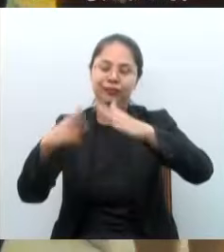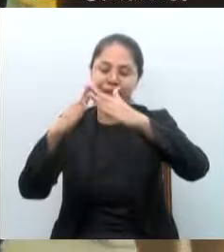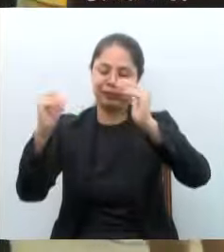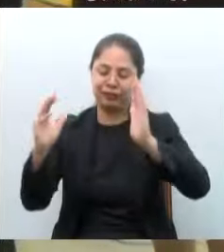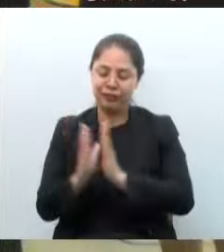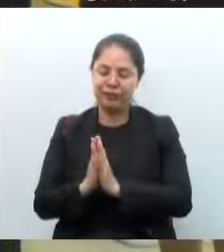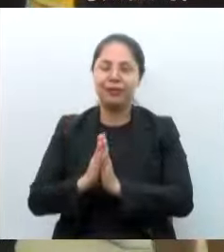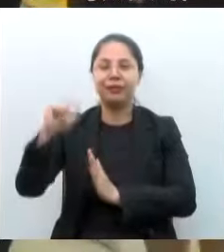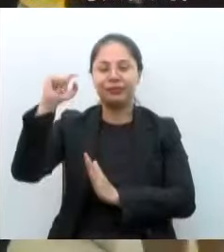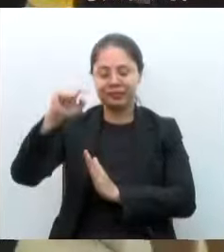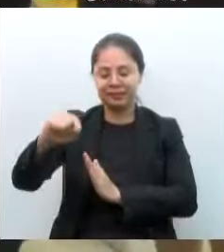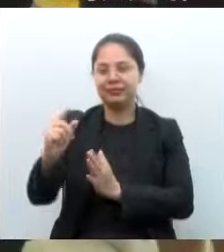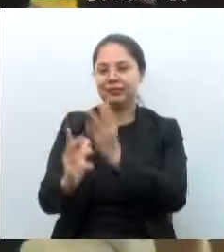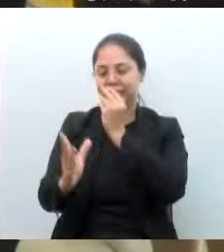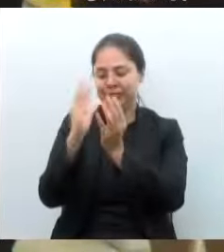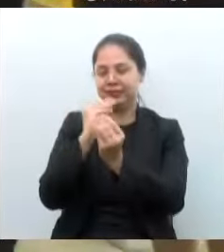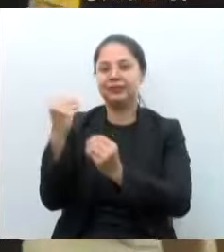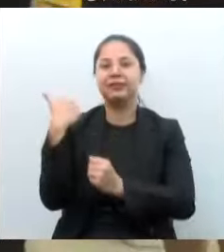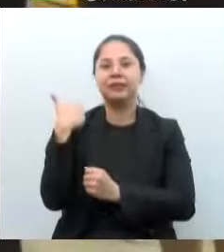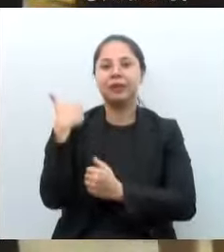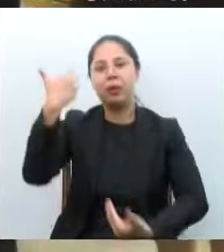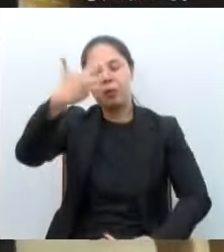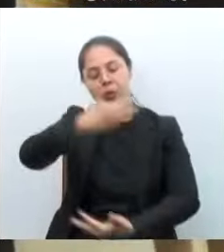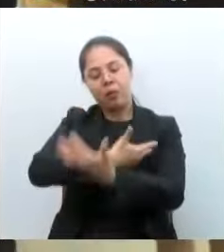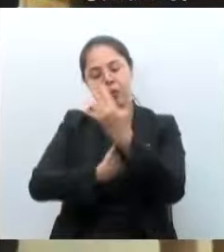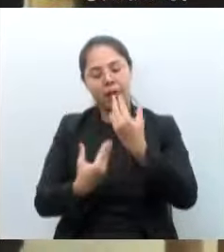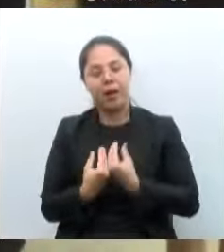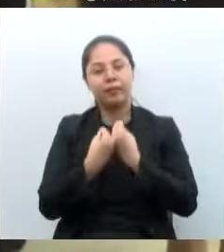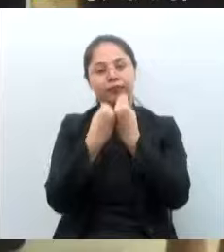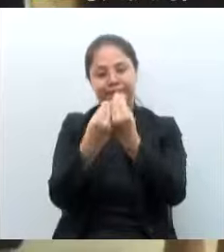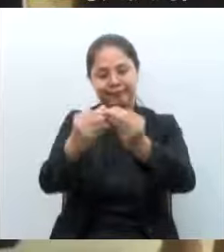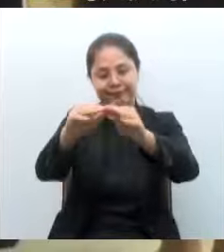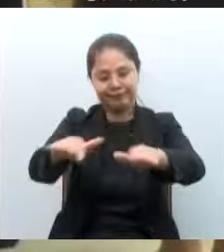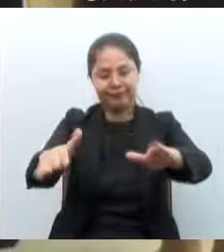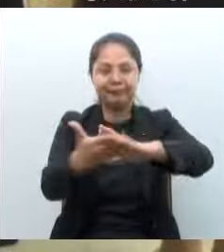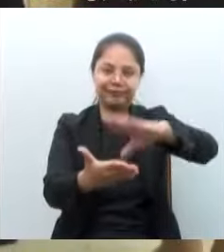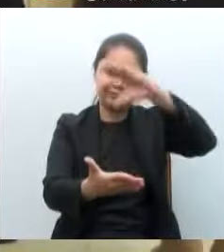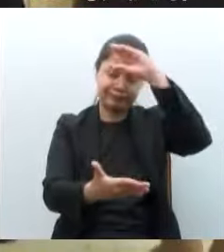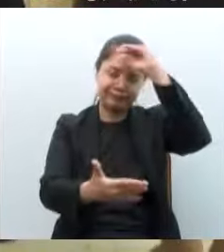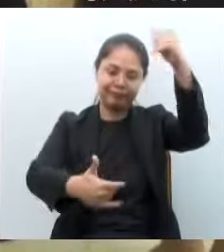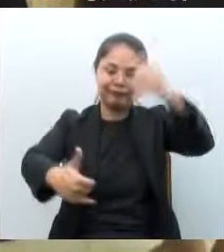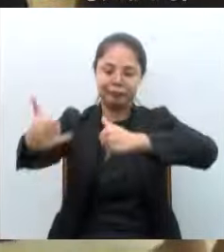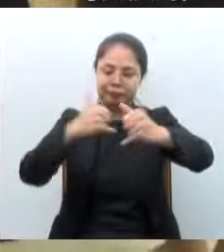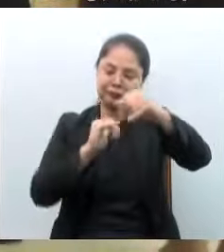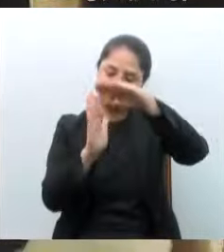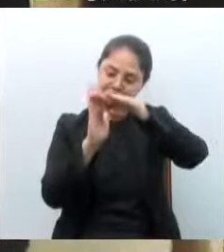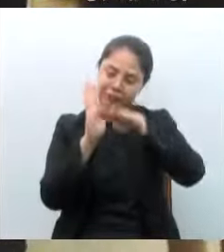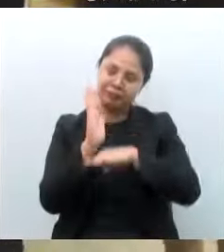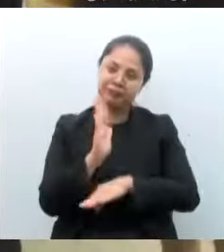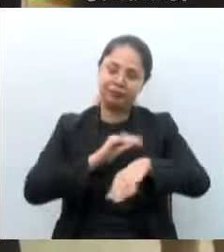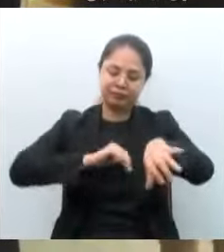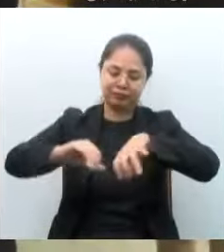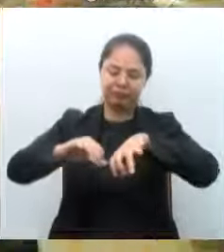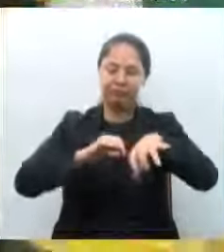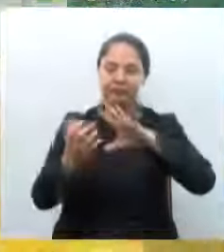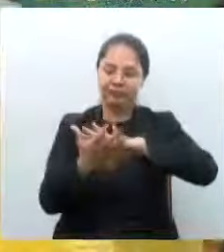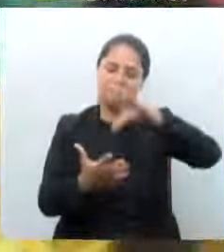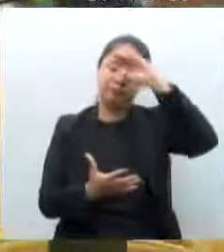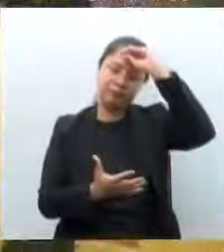ระอารามหลวงนะคะก็จะเปิดโอกาสให้กับนักเรียนนะคะสามารถที่จะใช้กระบวนการจัด